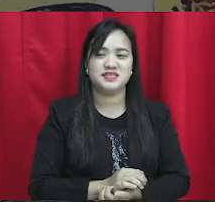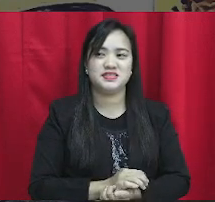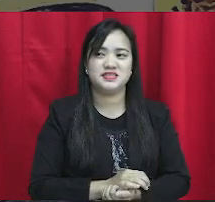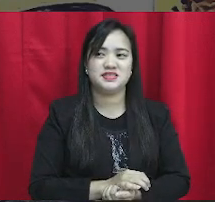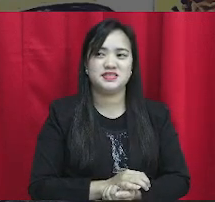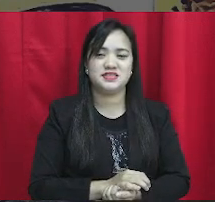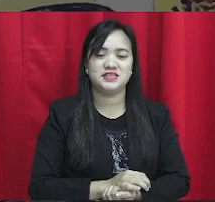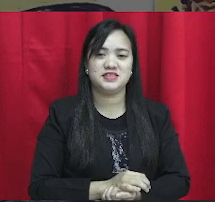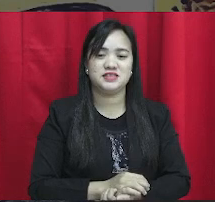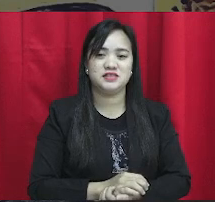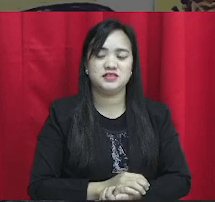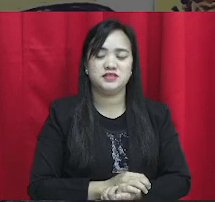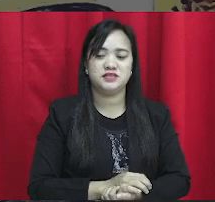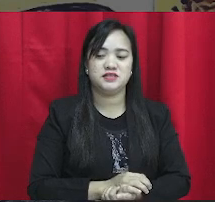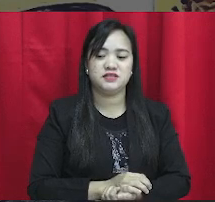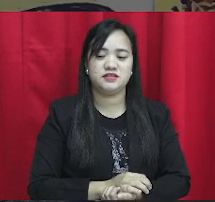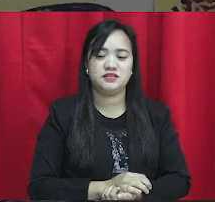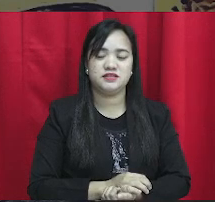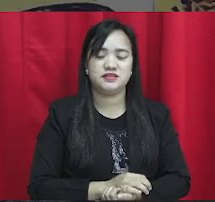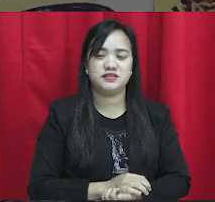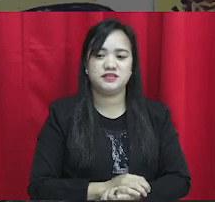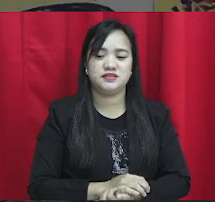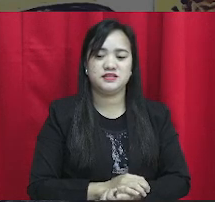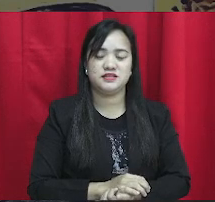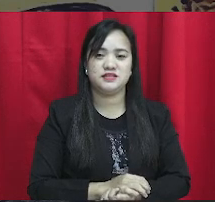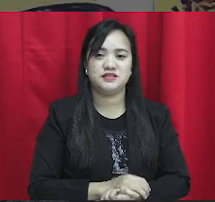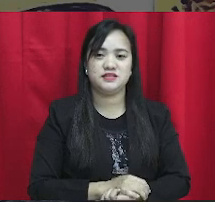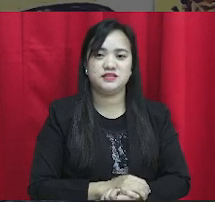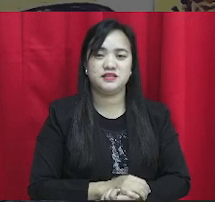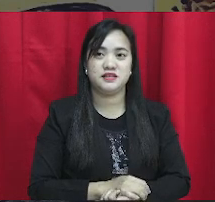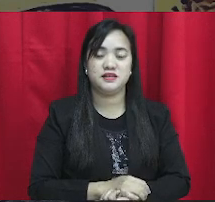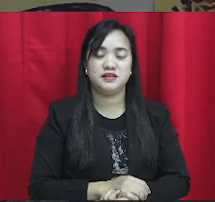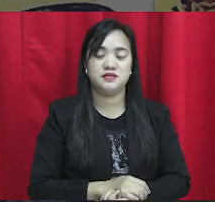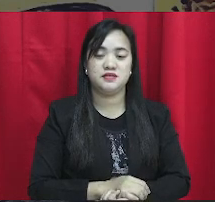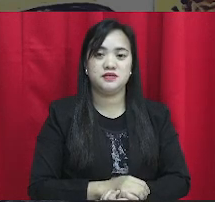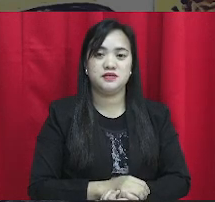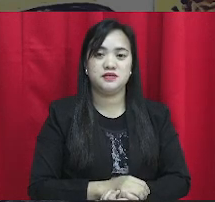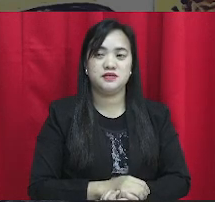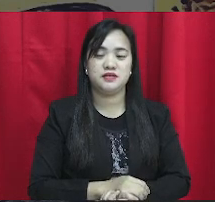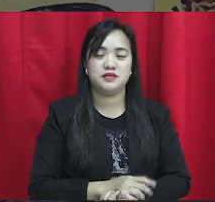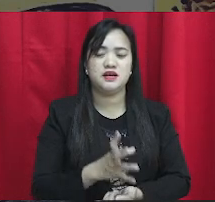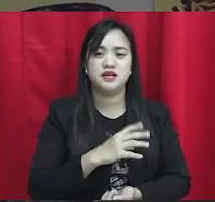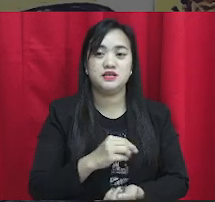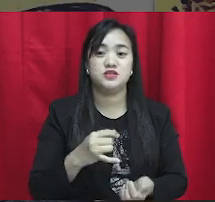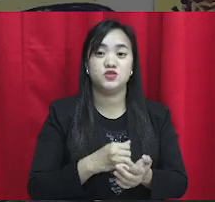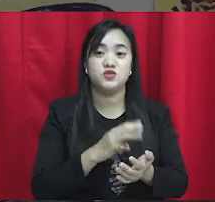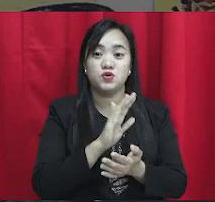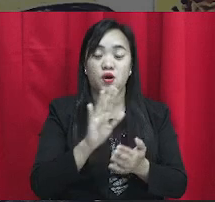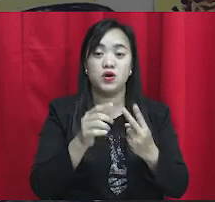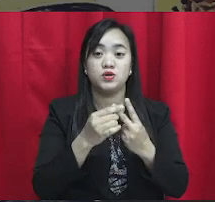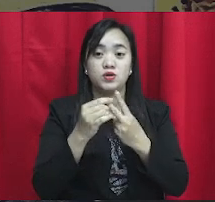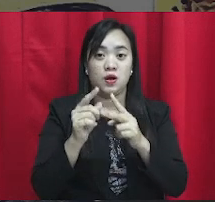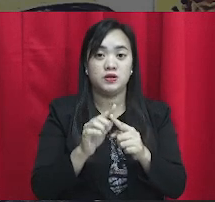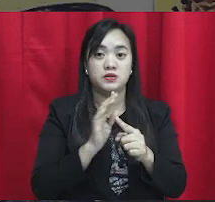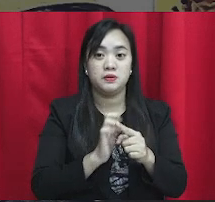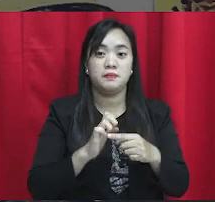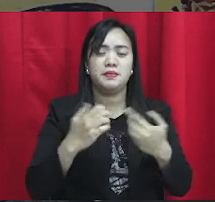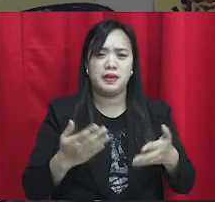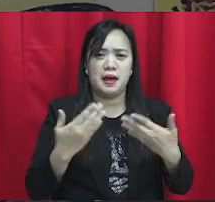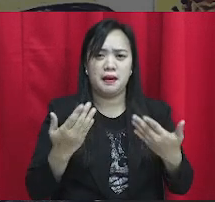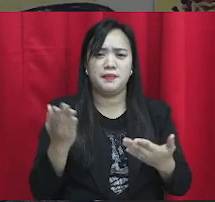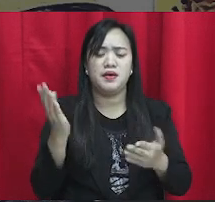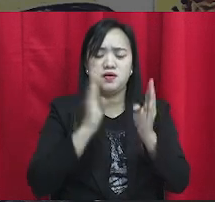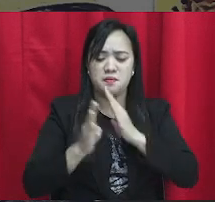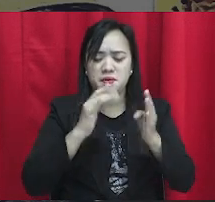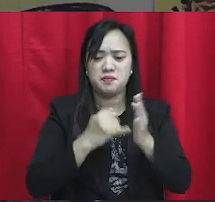Opo. Ulit. Ano naman eh, yun naman talagang saya. Choice mo yun, di ba? Wow. Yung problema, nandyan lang yan eh.